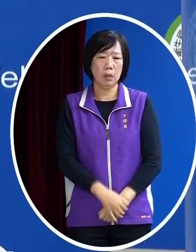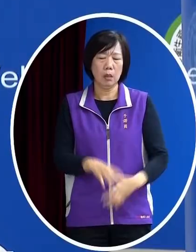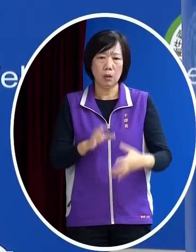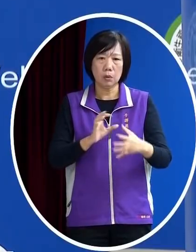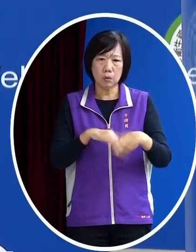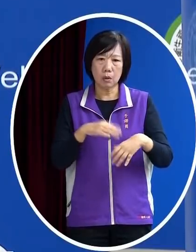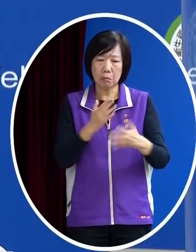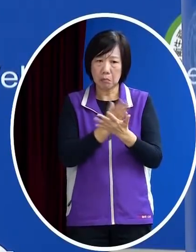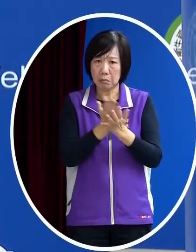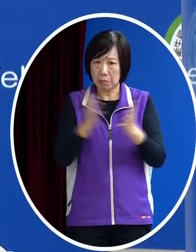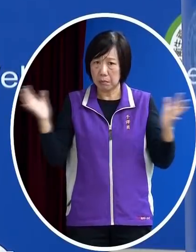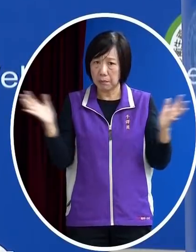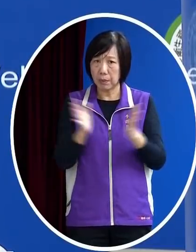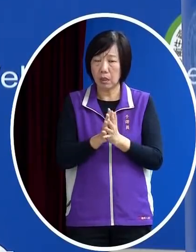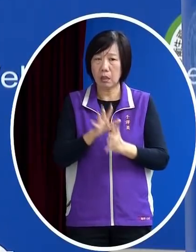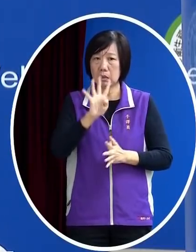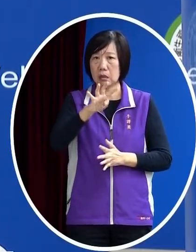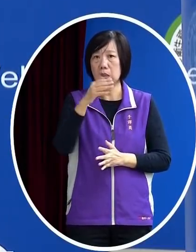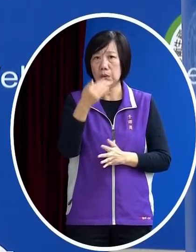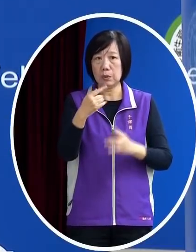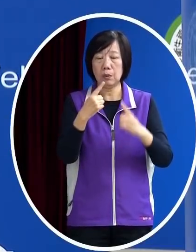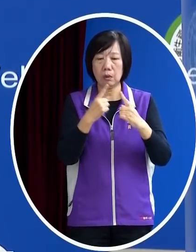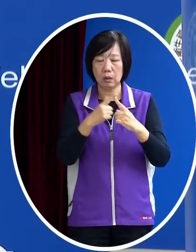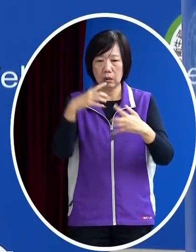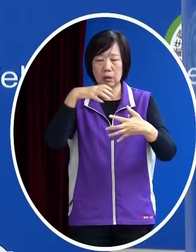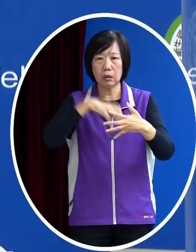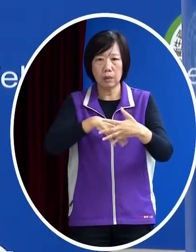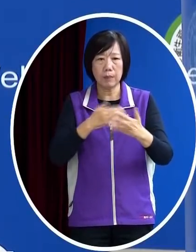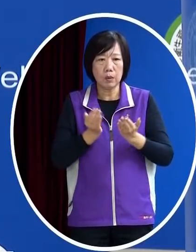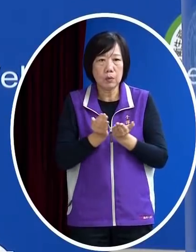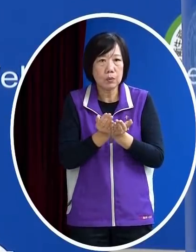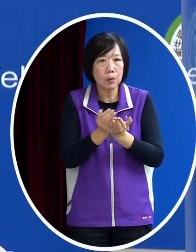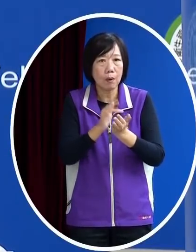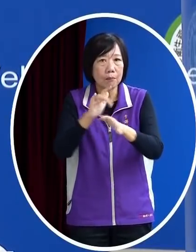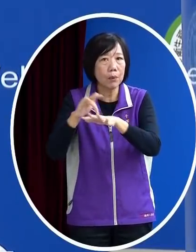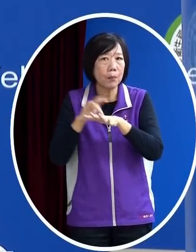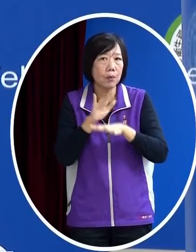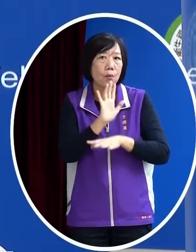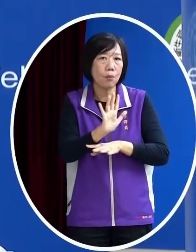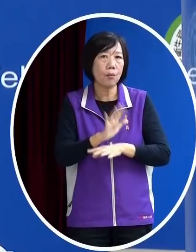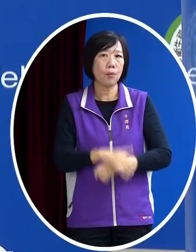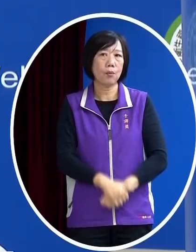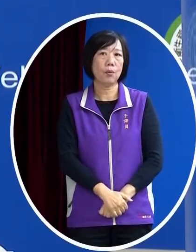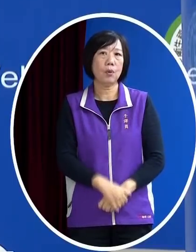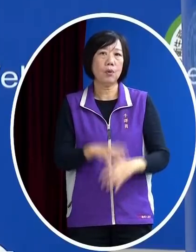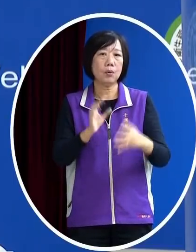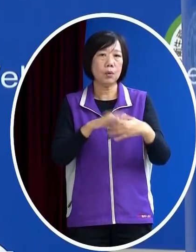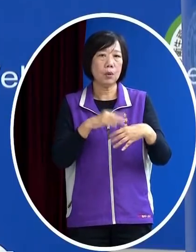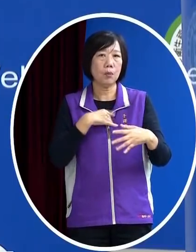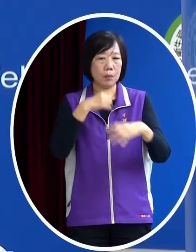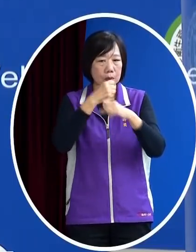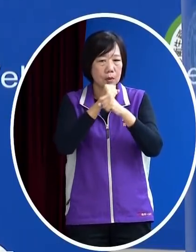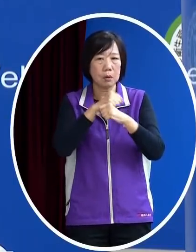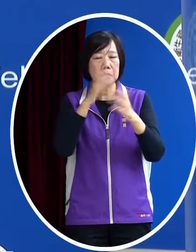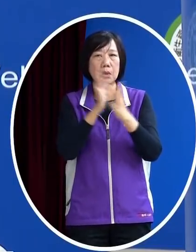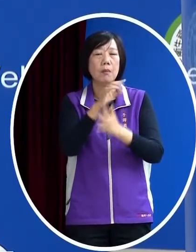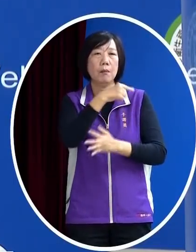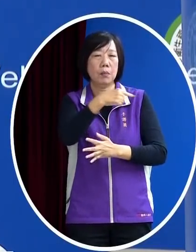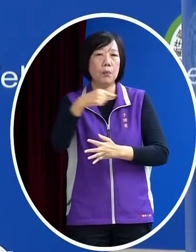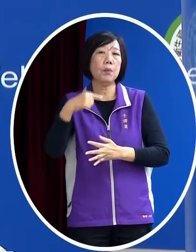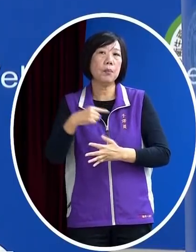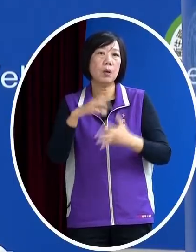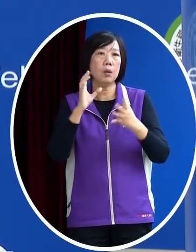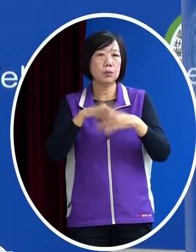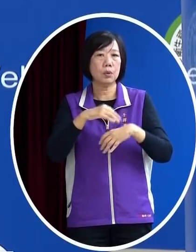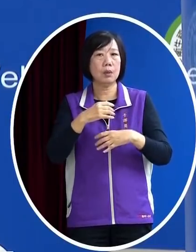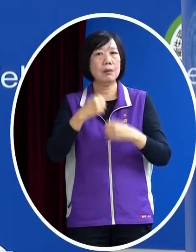触者共有49人，其中48人为同船的接触者，PCR 的检验皆为阴性，那列为居